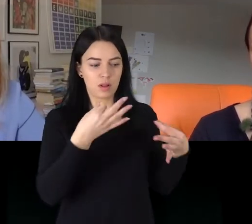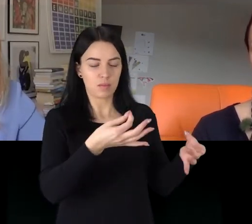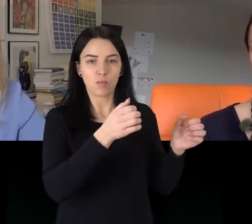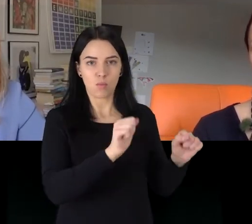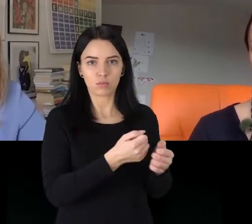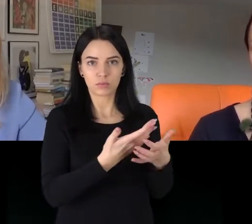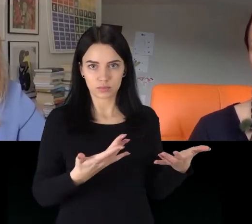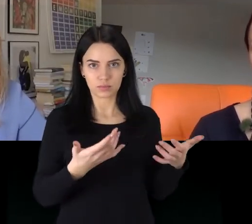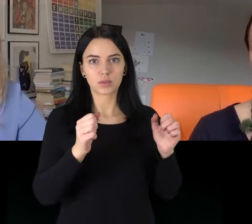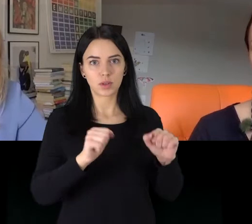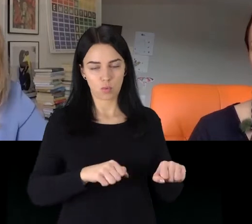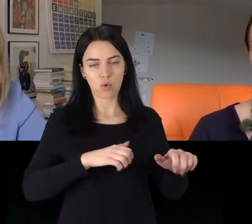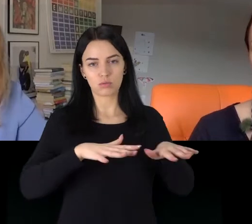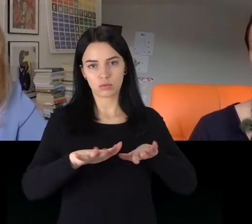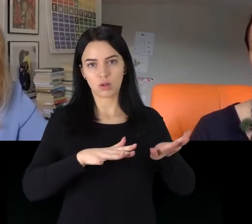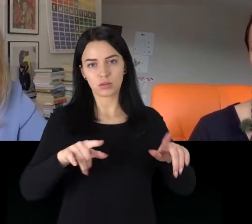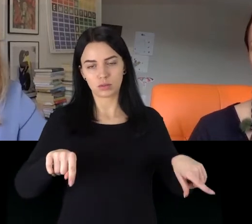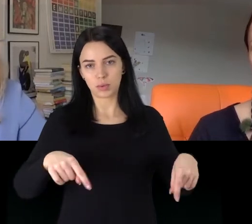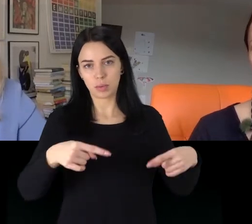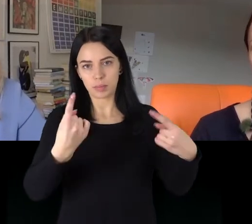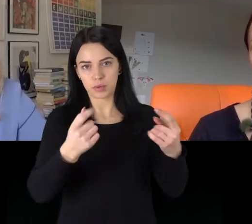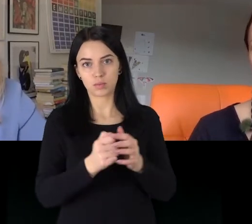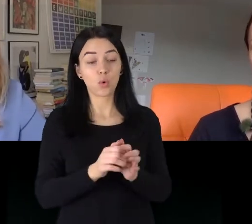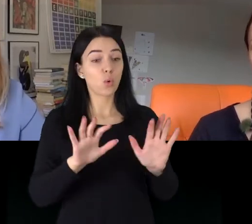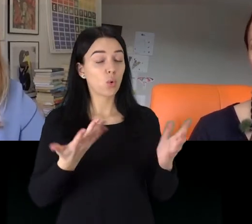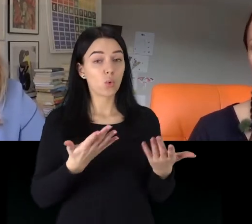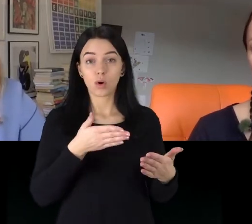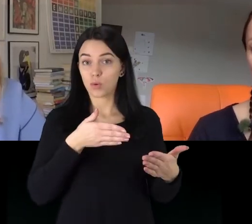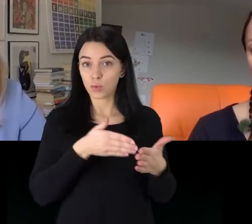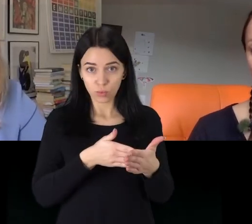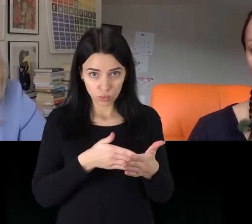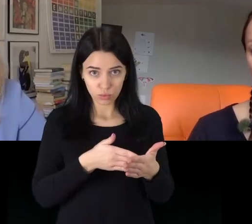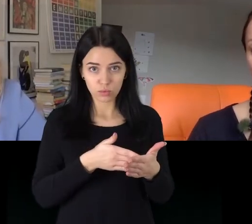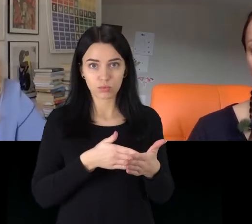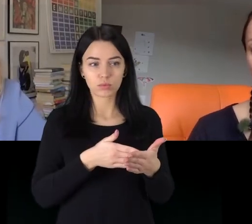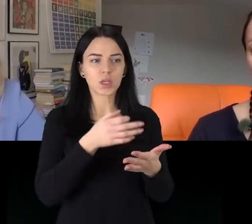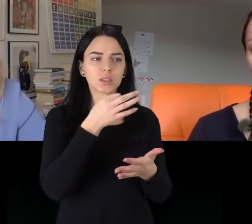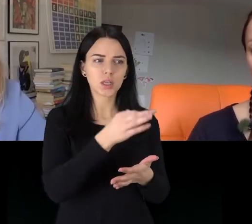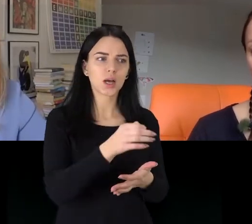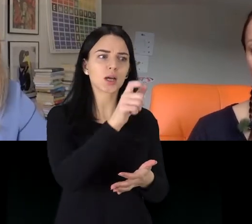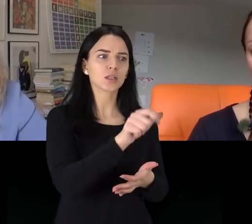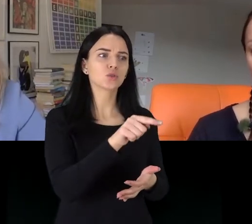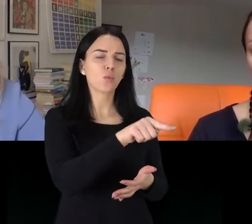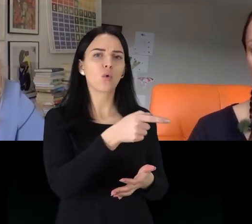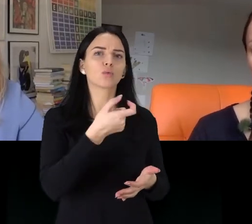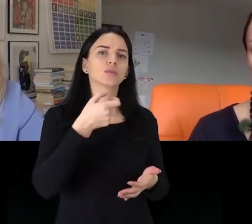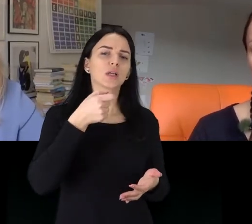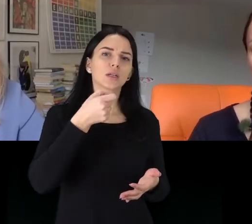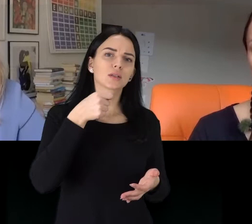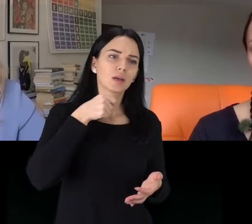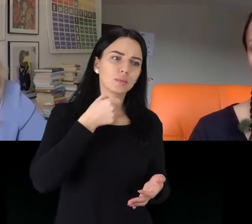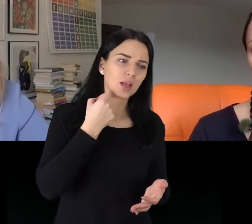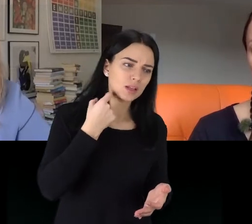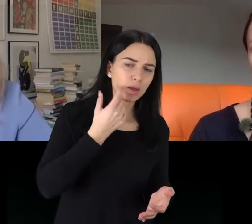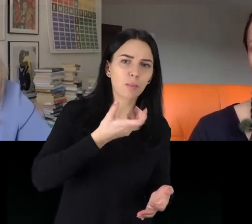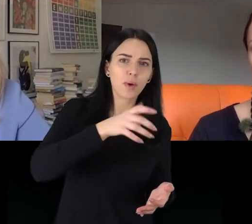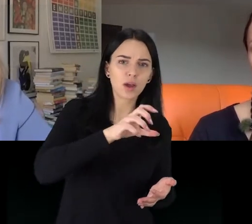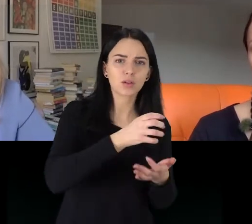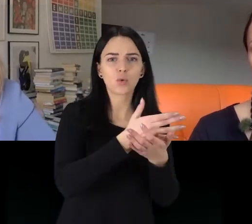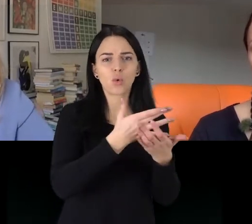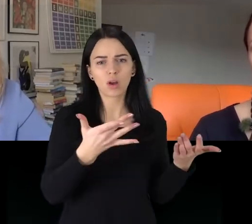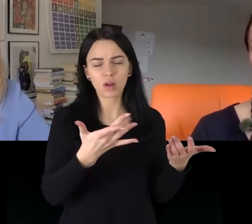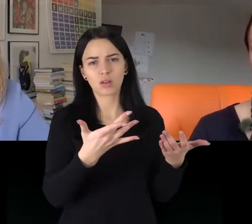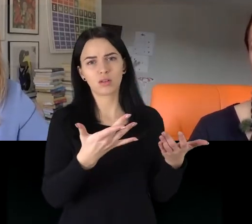pajuda ledynai, iš tikrųjų. Jeigu ne, tai tada mes sakom, tu alkoholikas, tu pijokas, tu pijokė, tu prasigėriai.